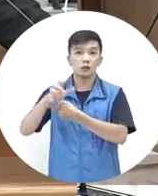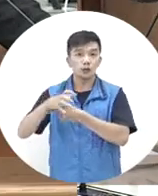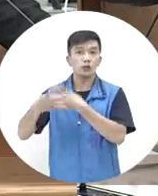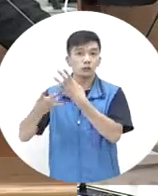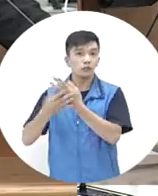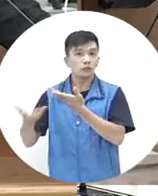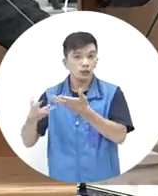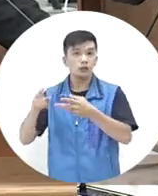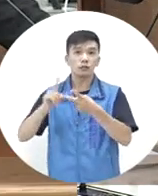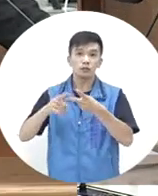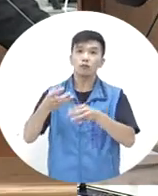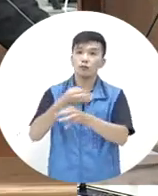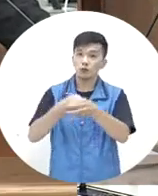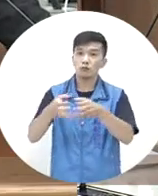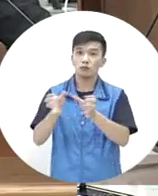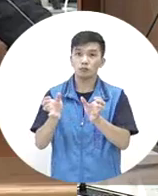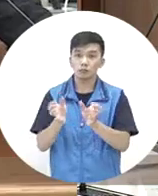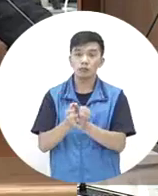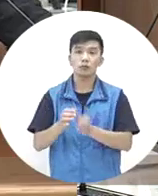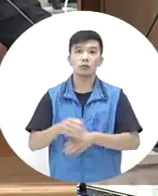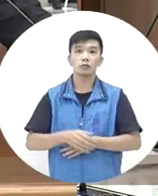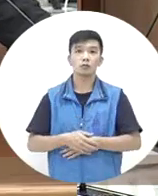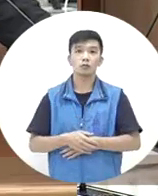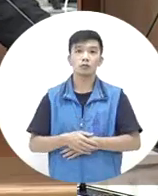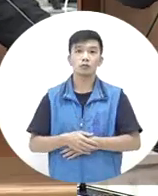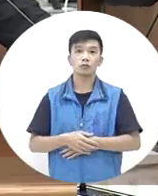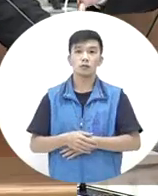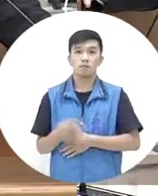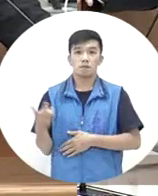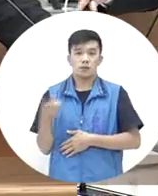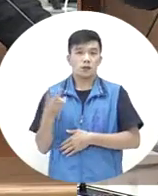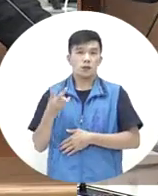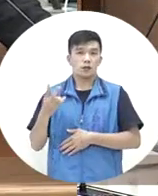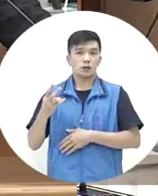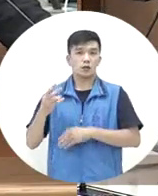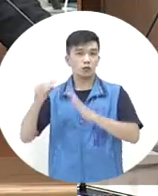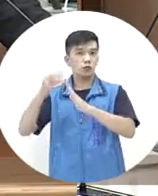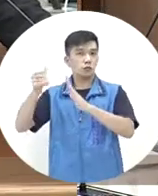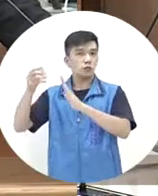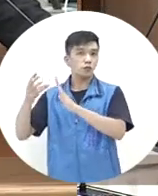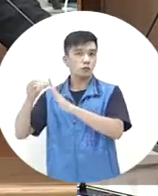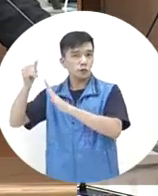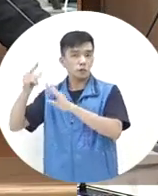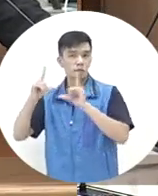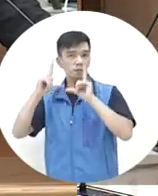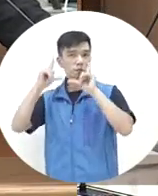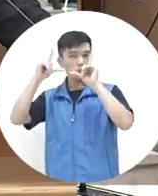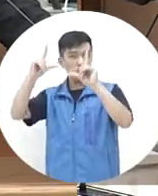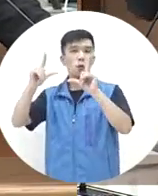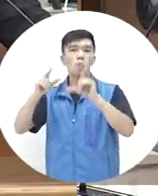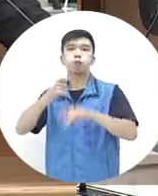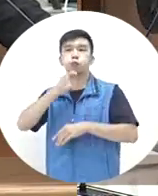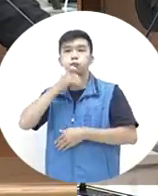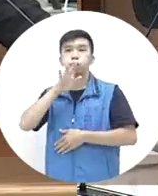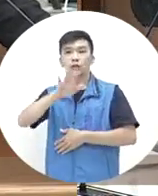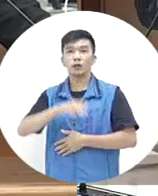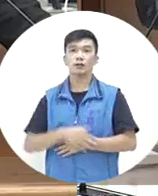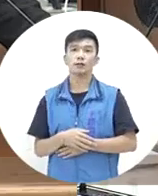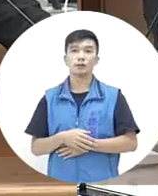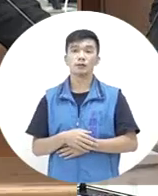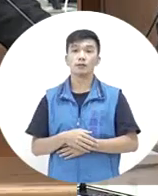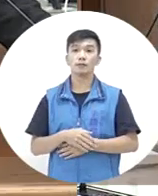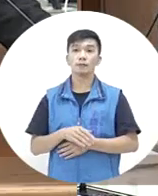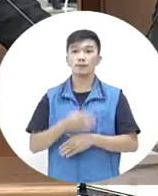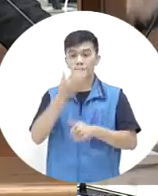这个经济部门相关，很好，这两位局处首长已经站出来，这代表就是有进入状况了。所以本席这边拜